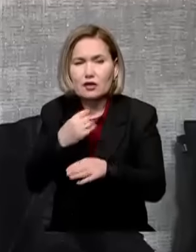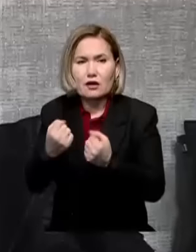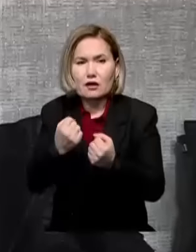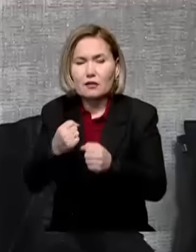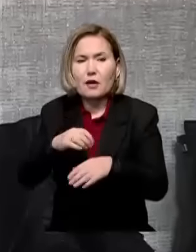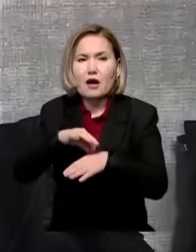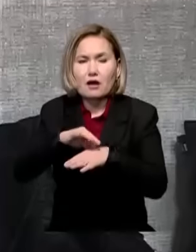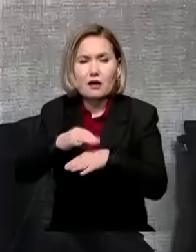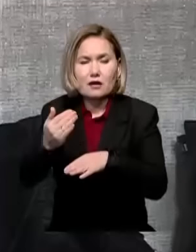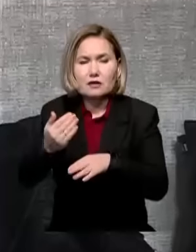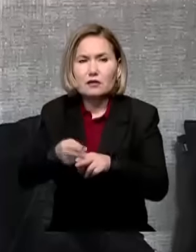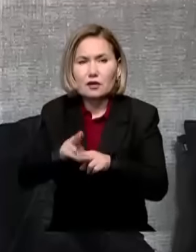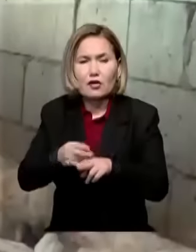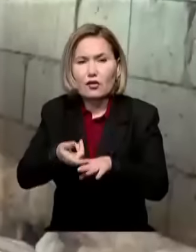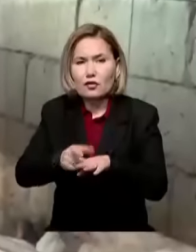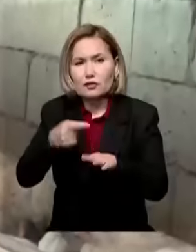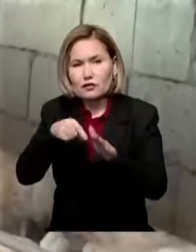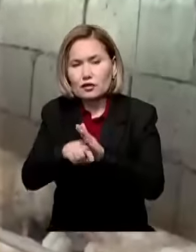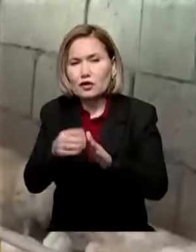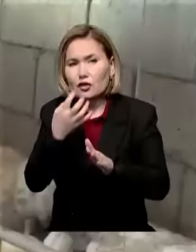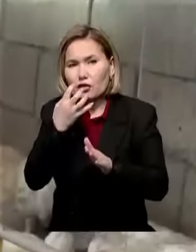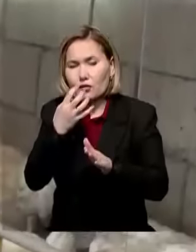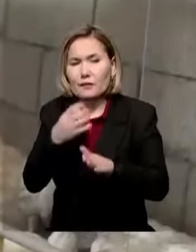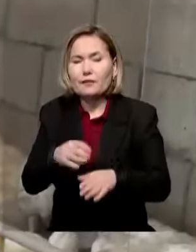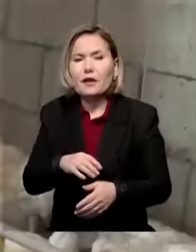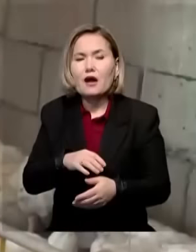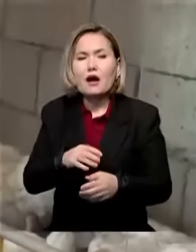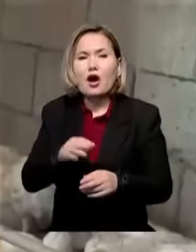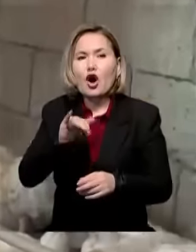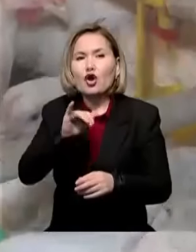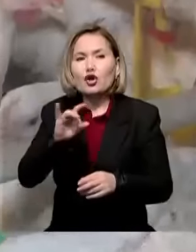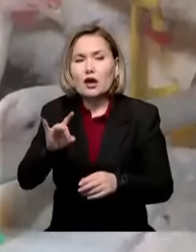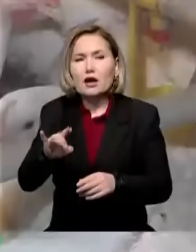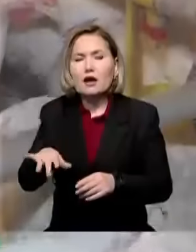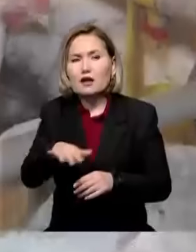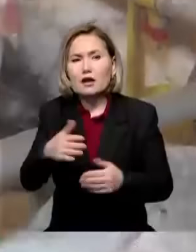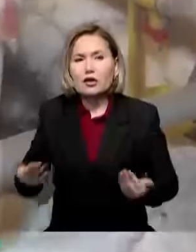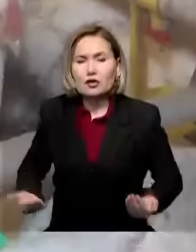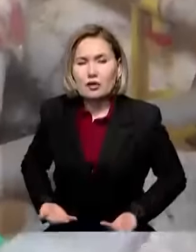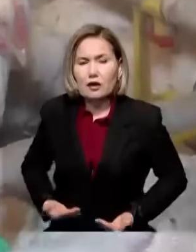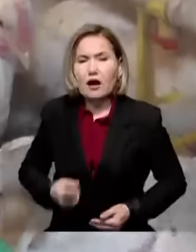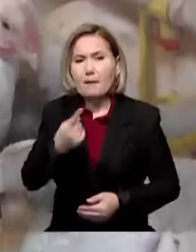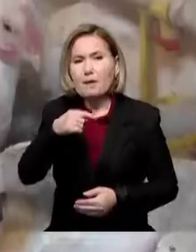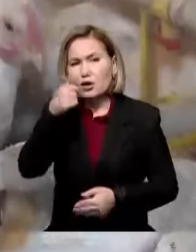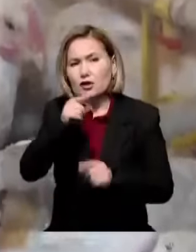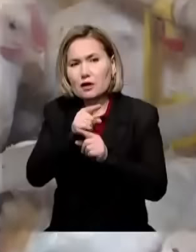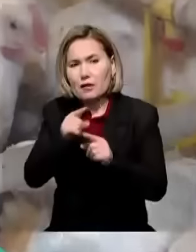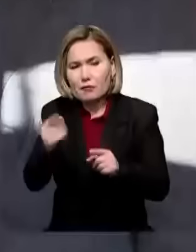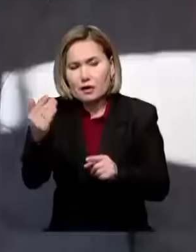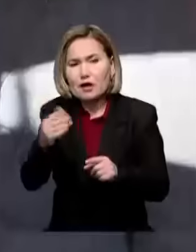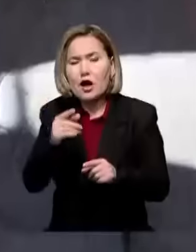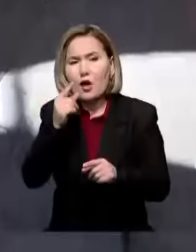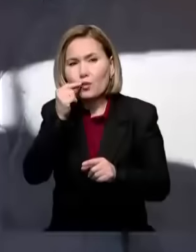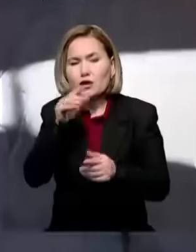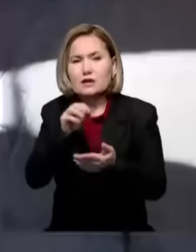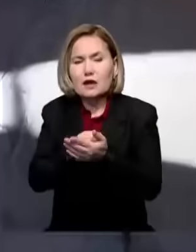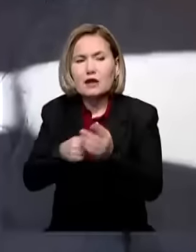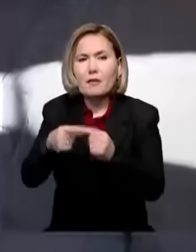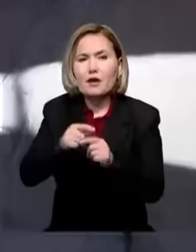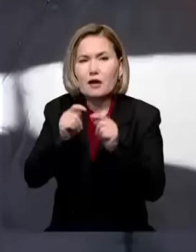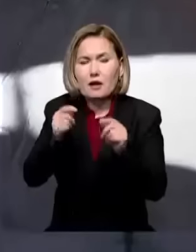бұрын алған жылы екен. Ал Үржарлық Қанат Иманбай 1,5 жылдан бері құс шаруашылығымен айналысады. инкубатордан бройлер балапаны